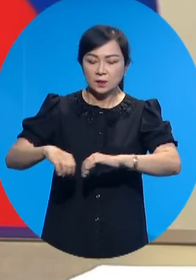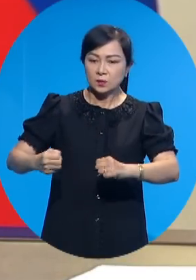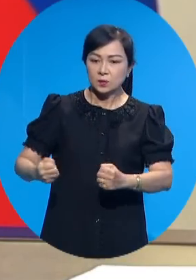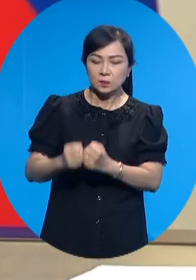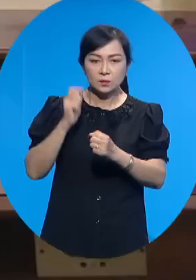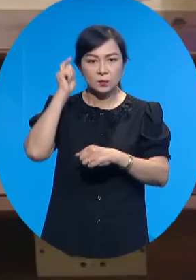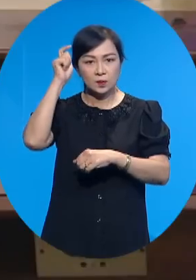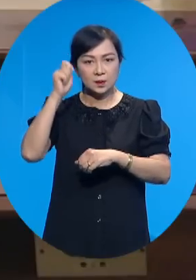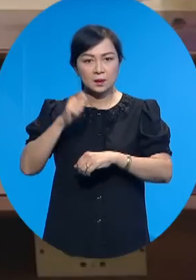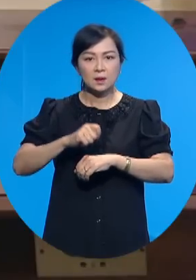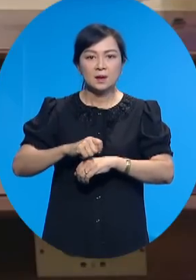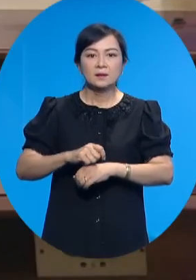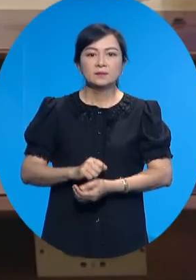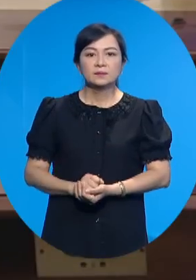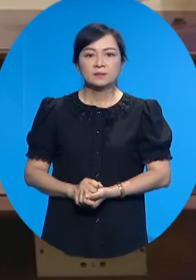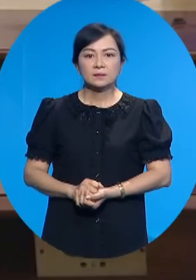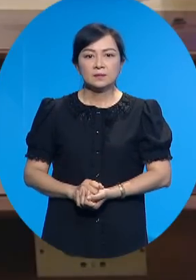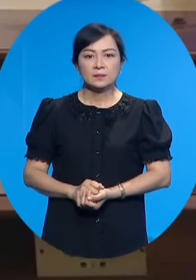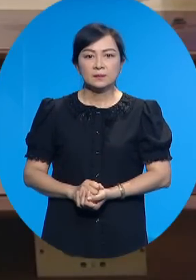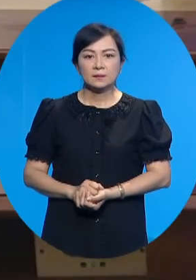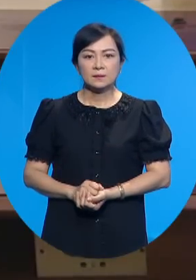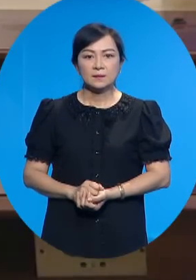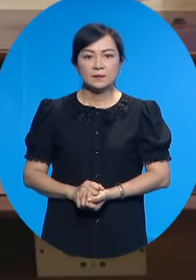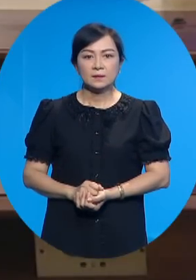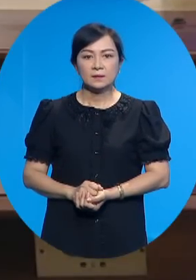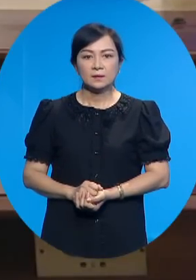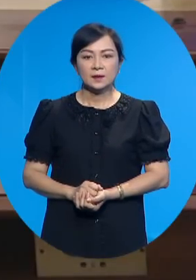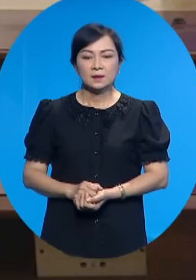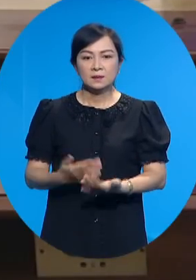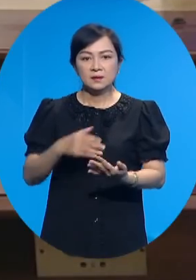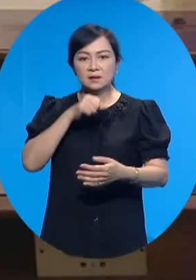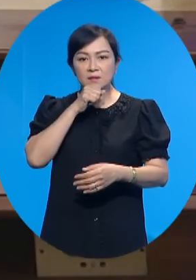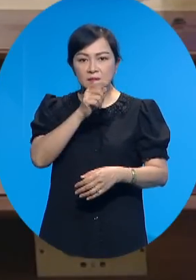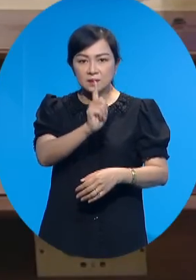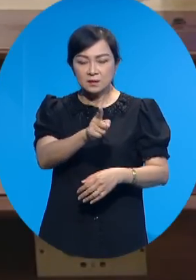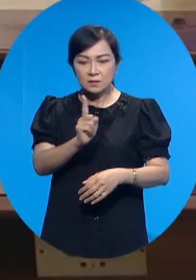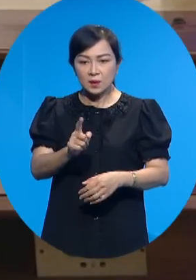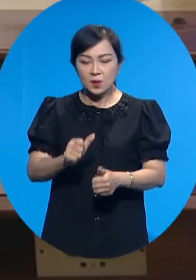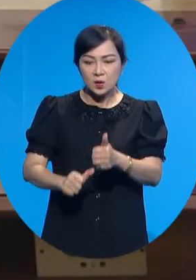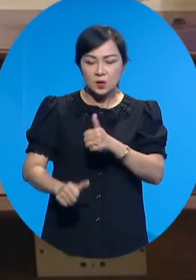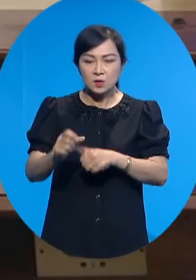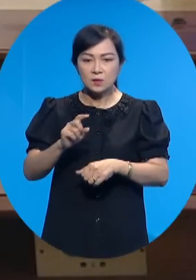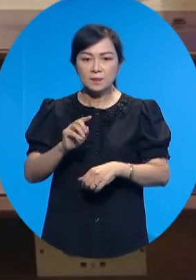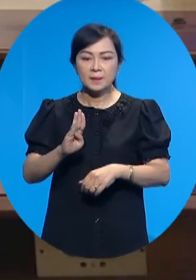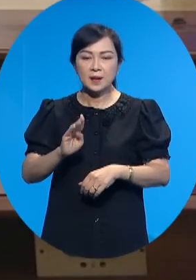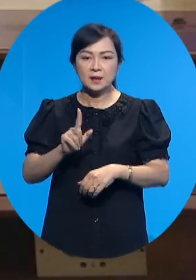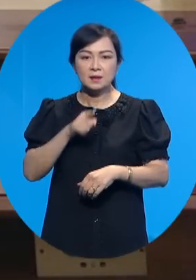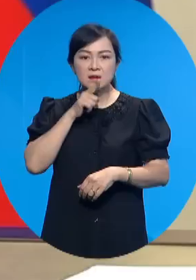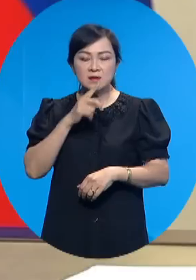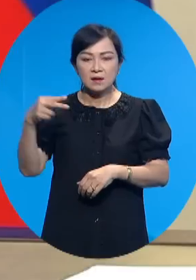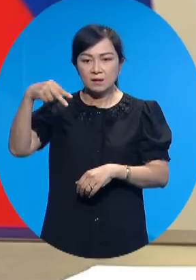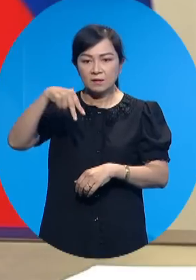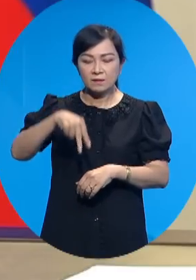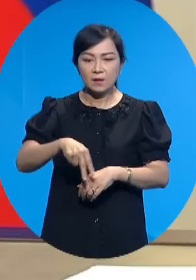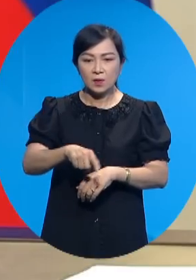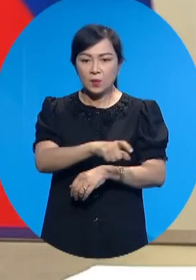đột Ukraine, tiếp quản các khu vực phía tây Ukraine. Tuy nhiên, ông cũng cảnh báo nếu các đơn vị Ba Lan thực sự tiến vào các